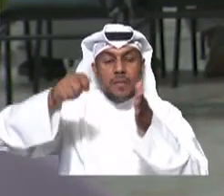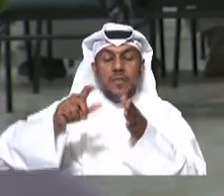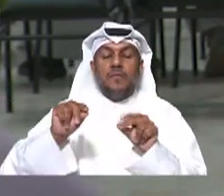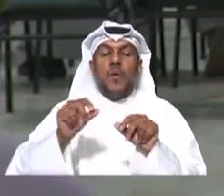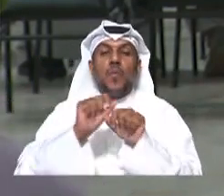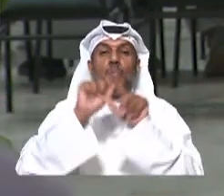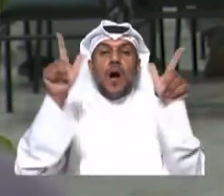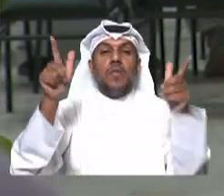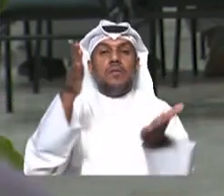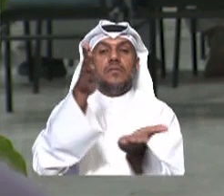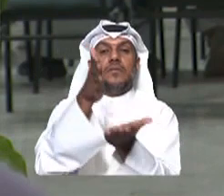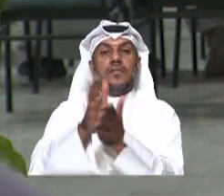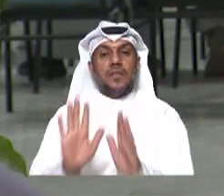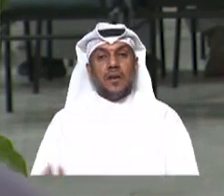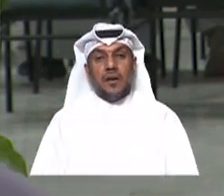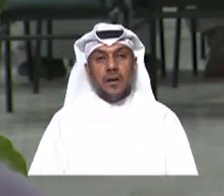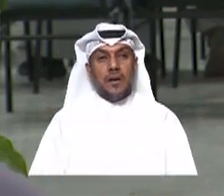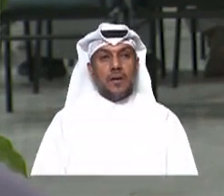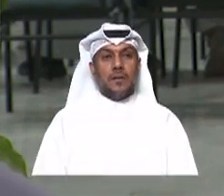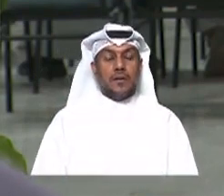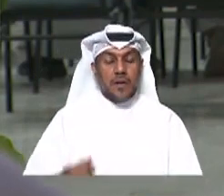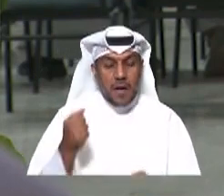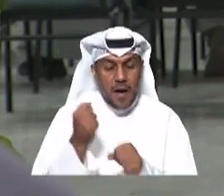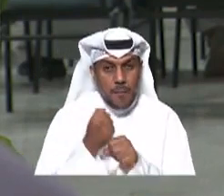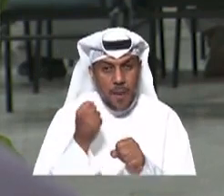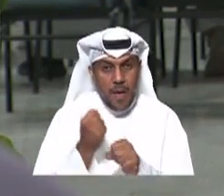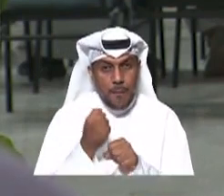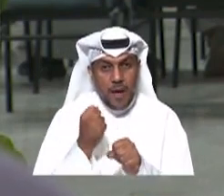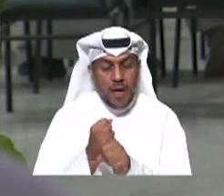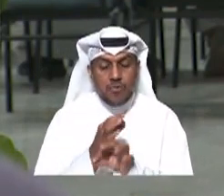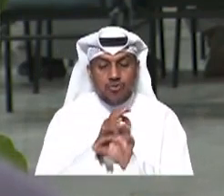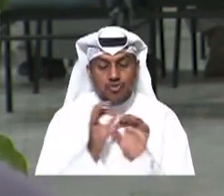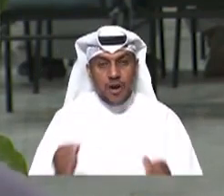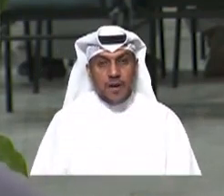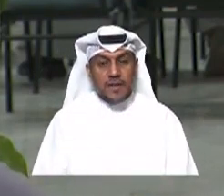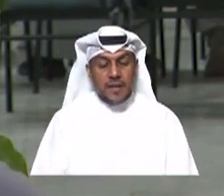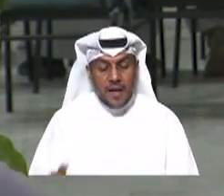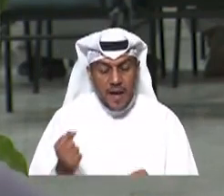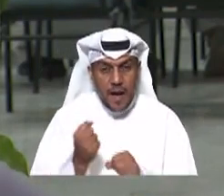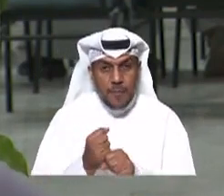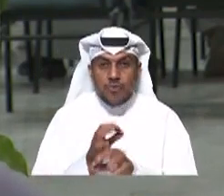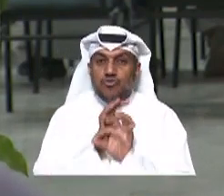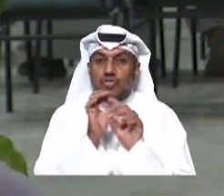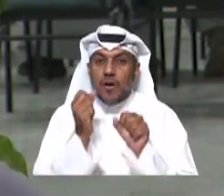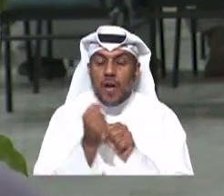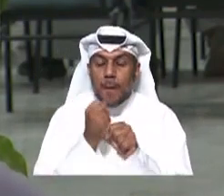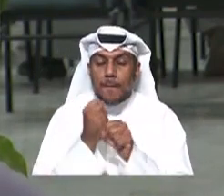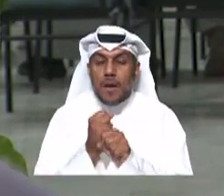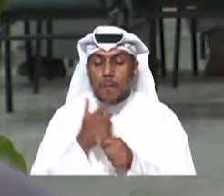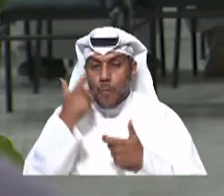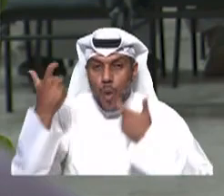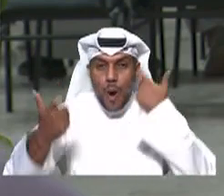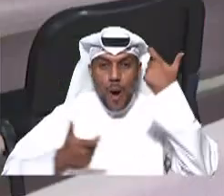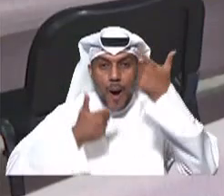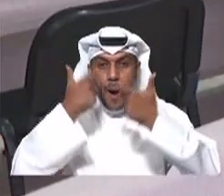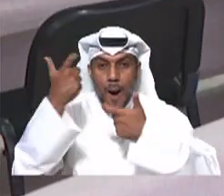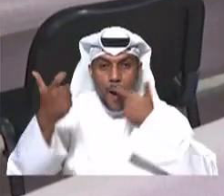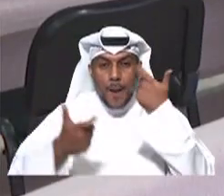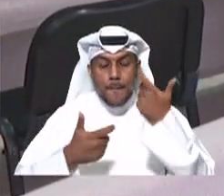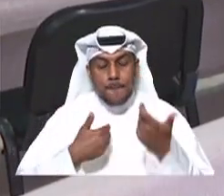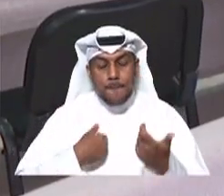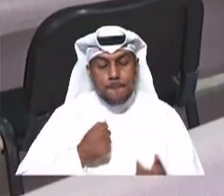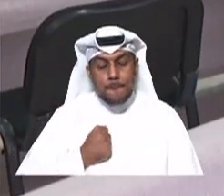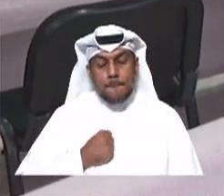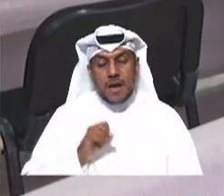ونزيه. لذلك احنا نعد المراقبين بأحدث أدوات المراقبة منهجيا وعلميا.